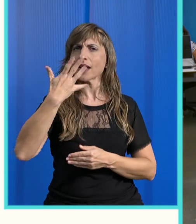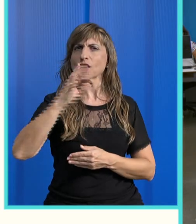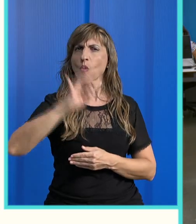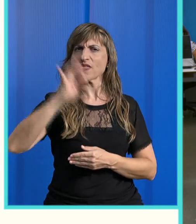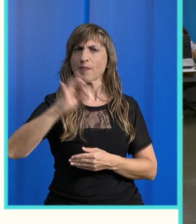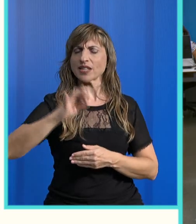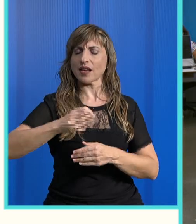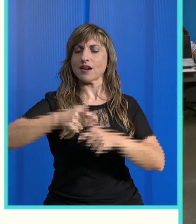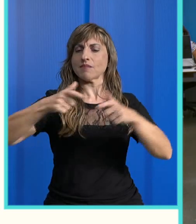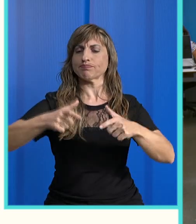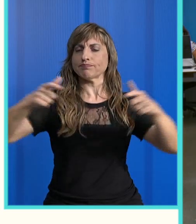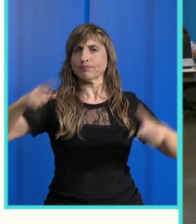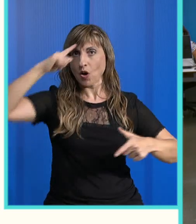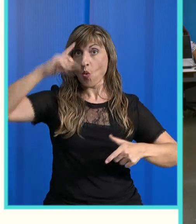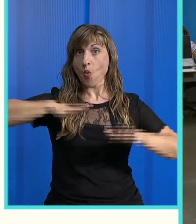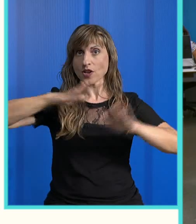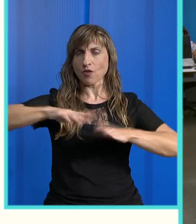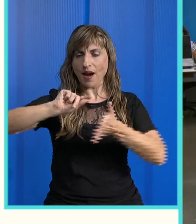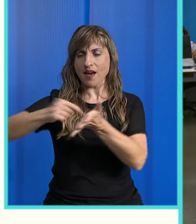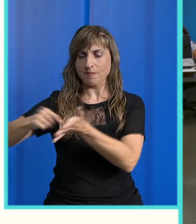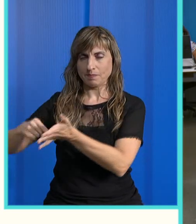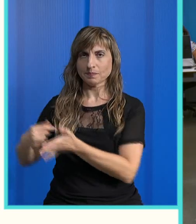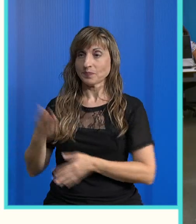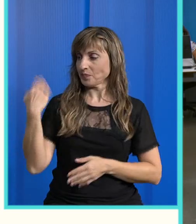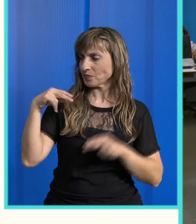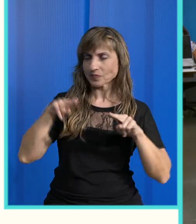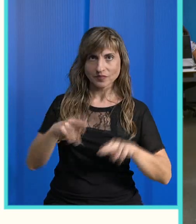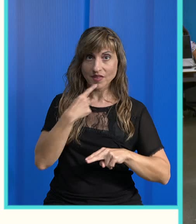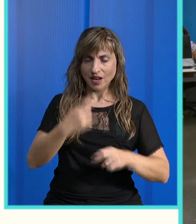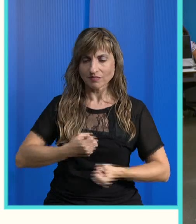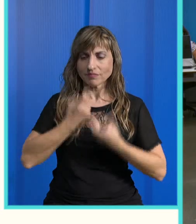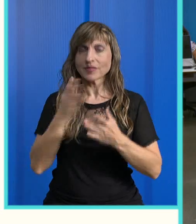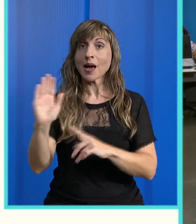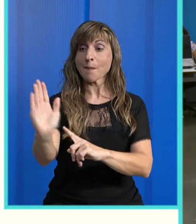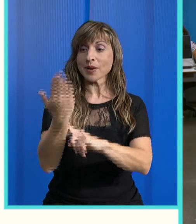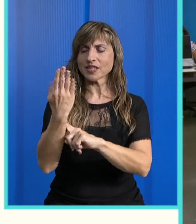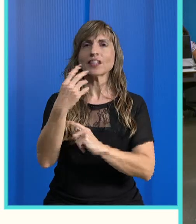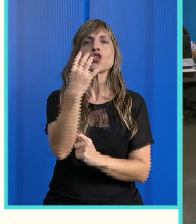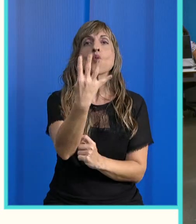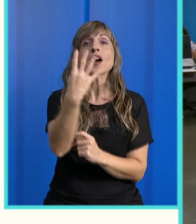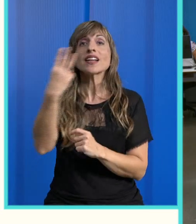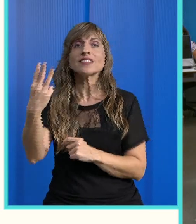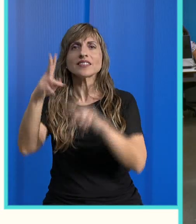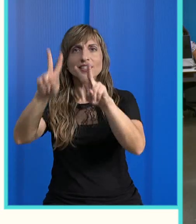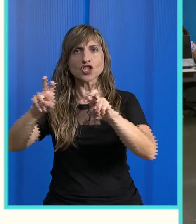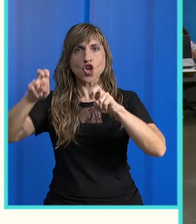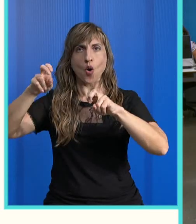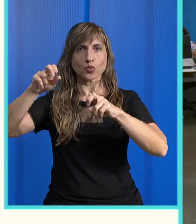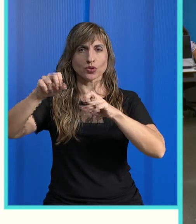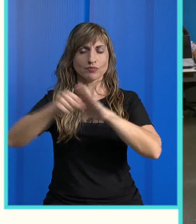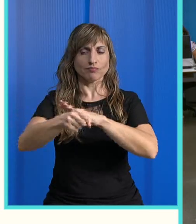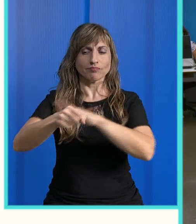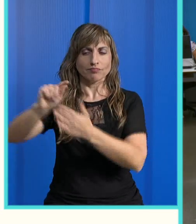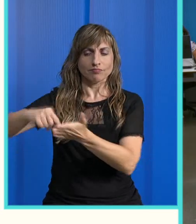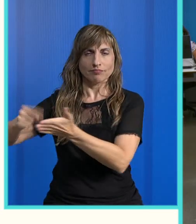el nombre d'agents de la Guàrdia Urbana. Així ho ha dit aquest dijous en la presentació dels 43 nou agents que s'han incorporat al cos que ha tingut